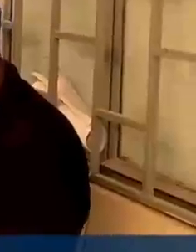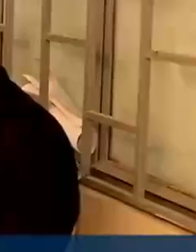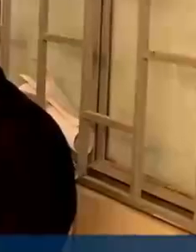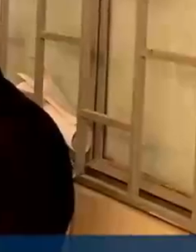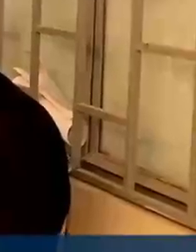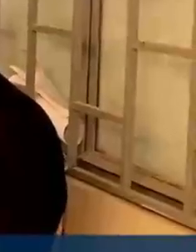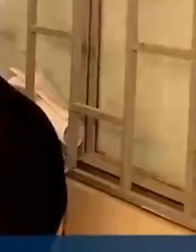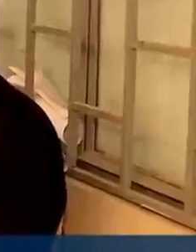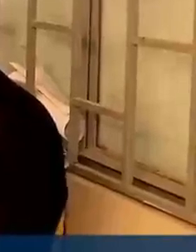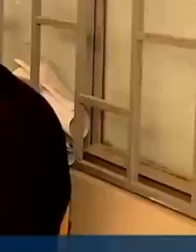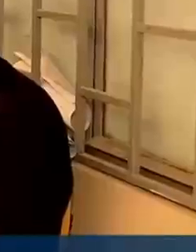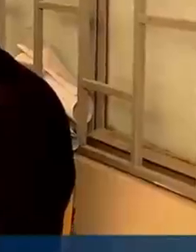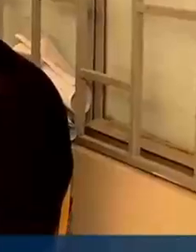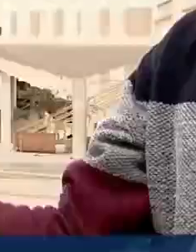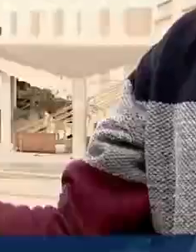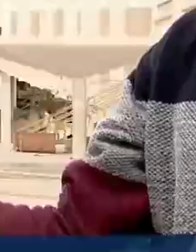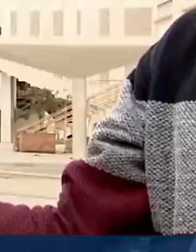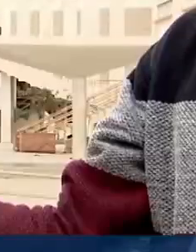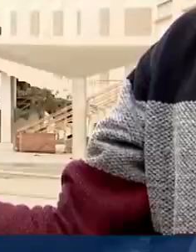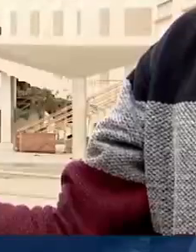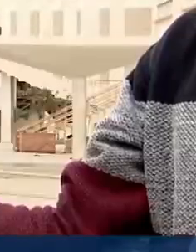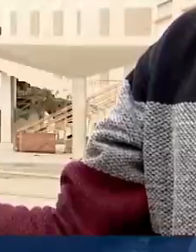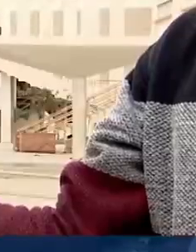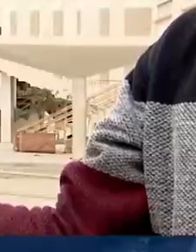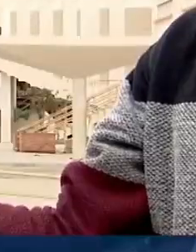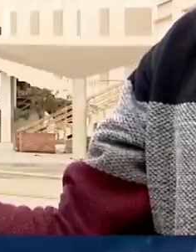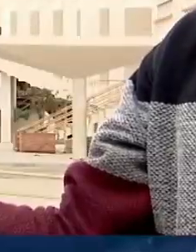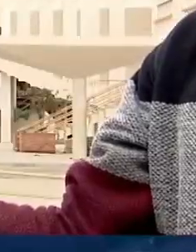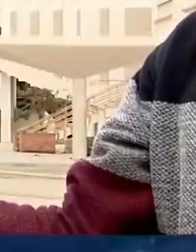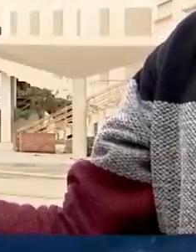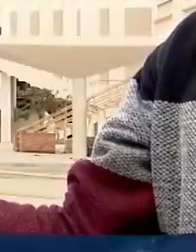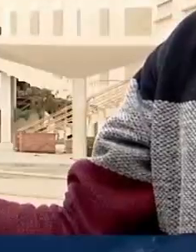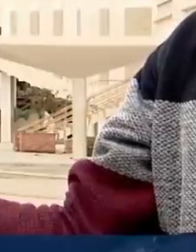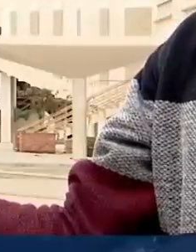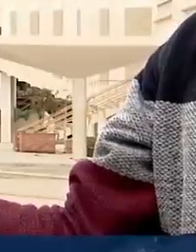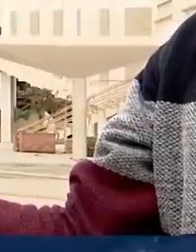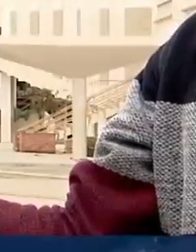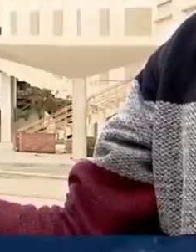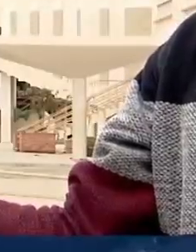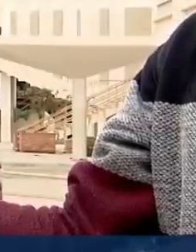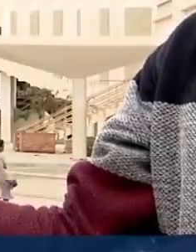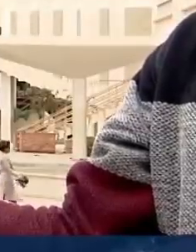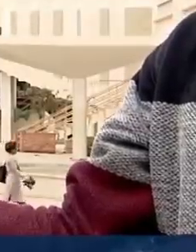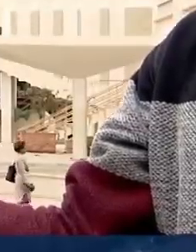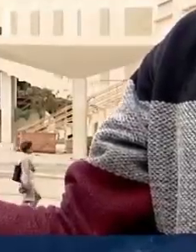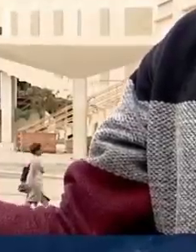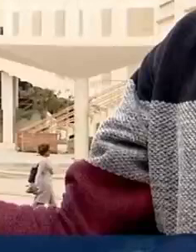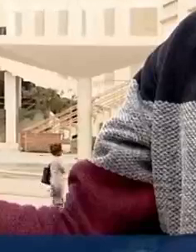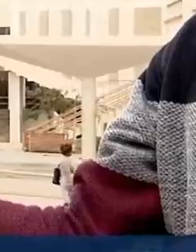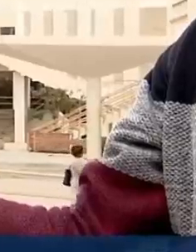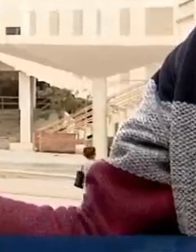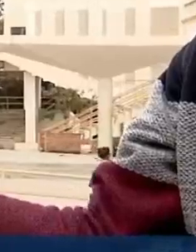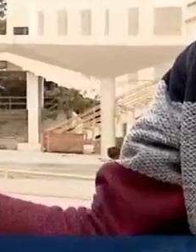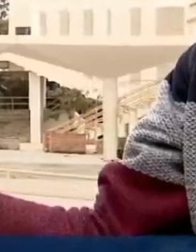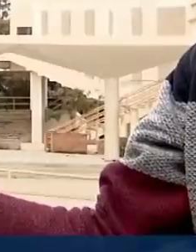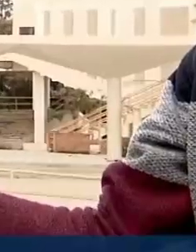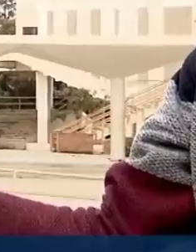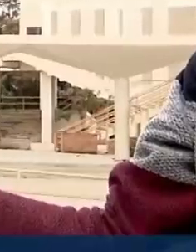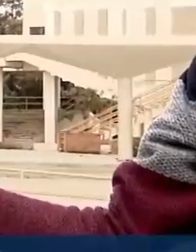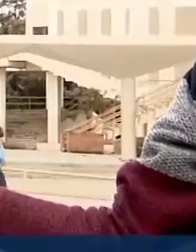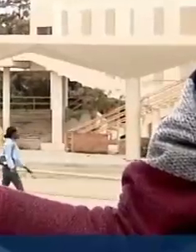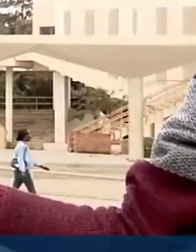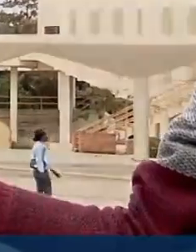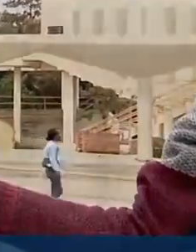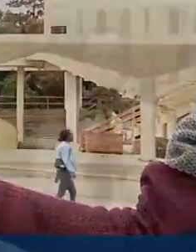ዩኒቨርሲቲ ነፍሲ ወከፍ 1000 ብር ከም ዝተዋሃበ ገሊፆም። ደገለሎ ትግራዋይ ንጎረቤቱ ይሕግዝ፣ ንኖኡ ይሕግዝ፣ ላቦኡ ይሕግዝ፣ ልዕርኽቱ